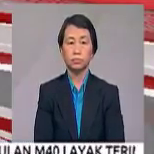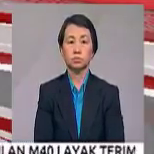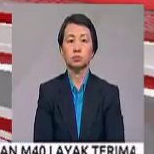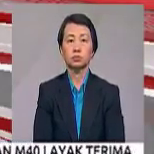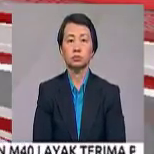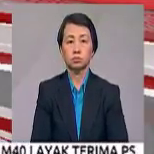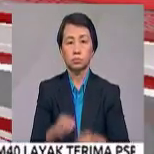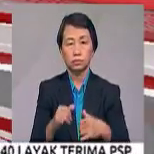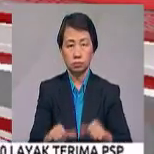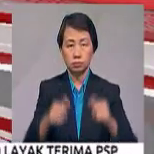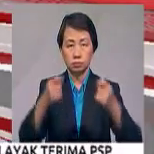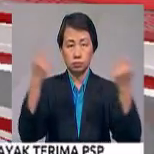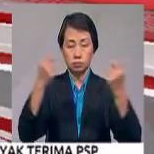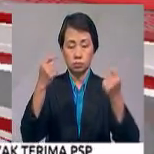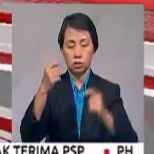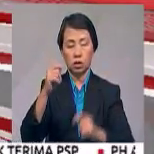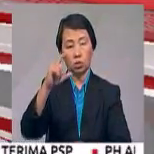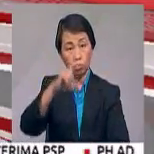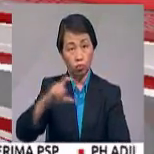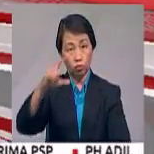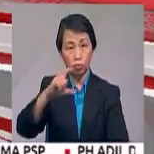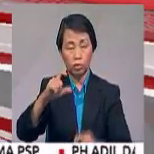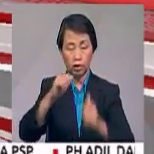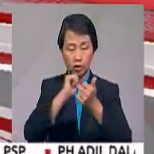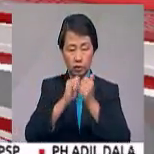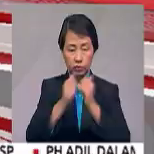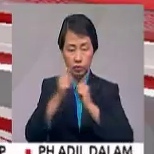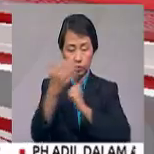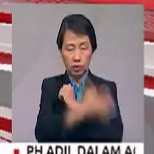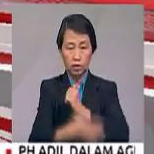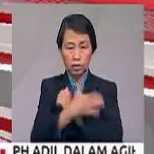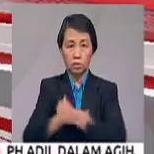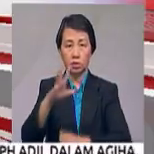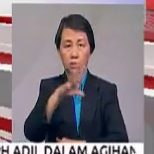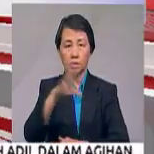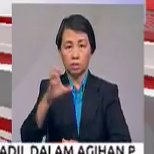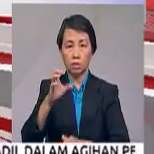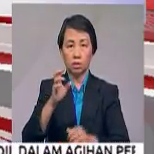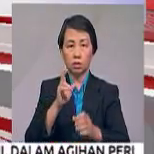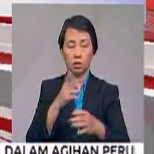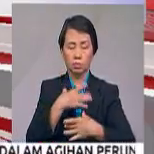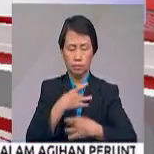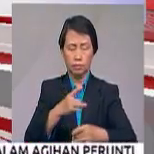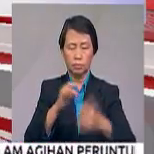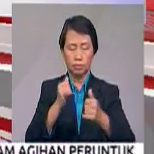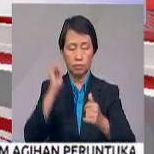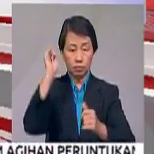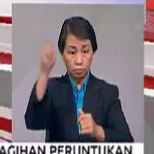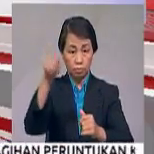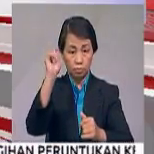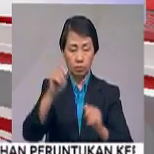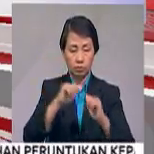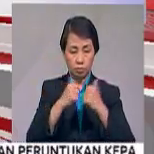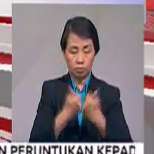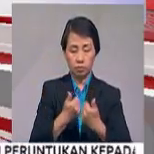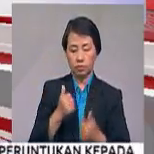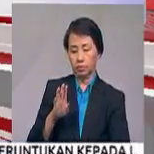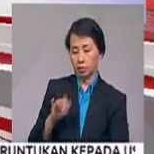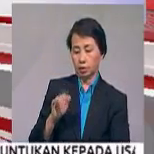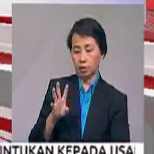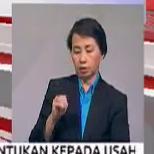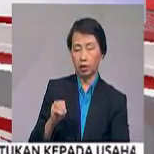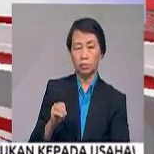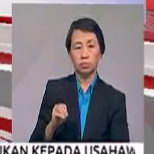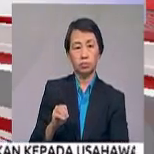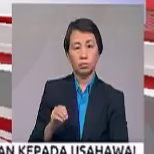Masih lagi dengan sambutan Bulan Sukan Negara, lebih 500 peminat sukan badminton menghadiri Rumah Terbuka Persatuan Badminton Malaysia